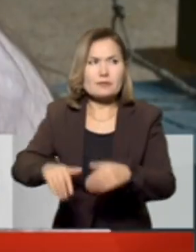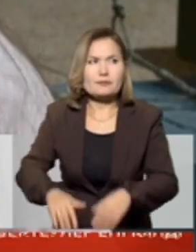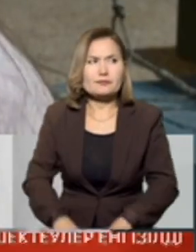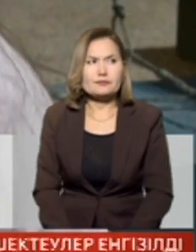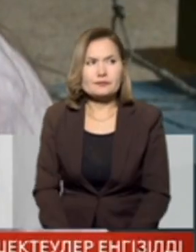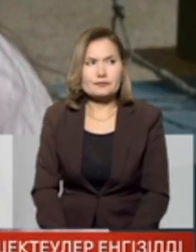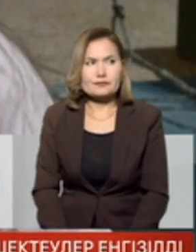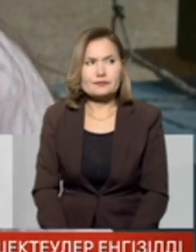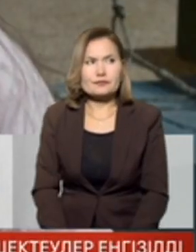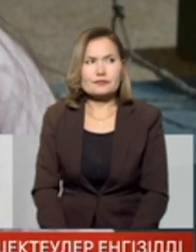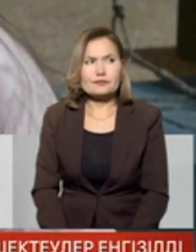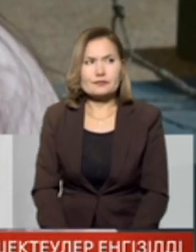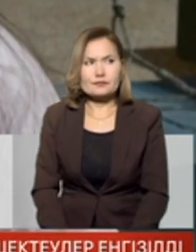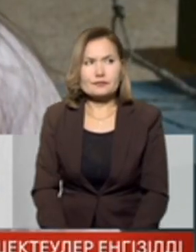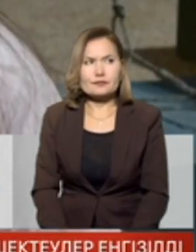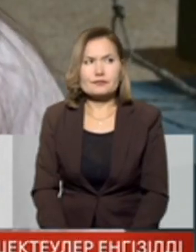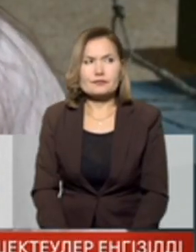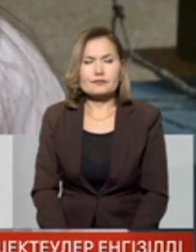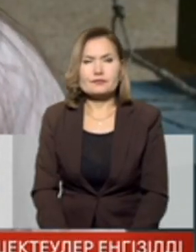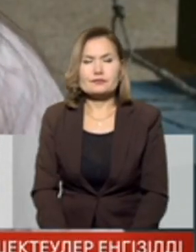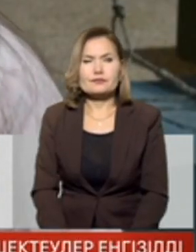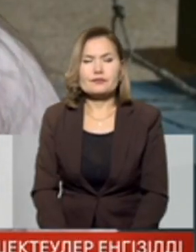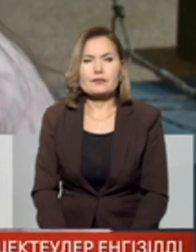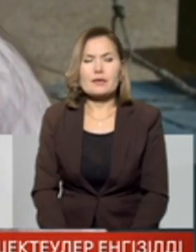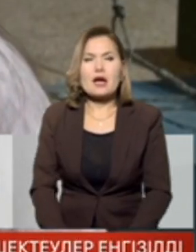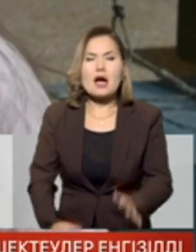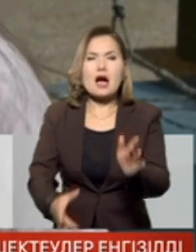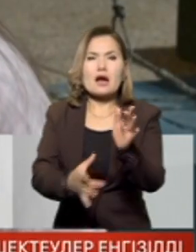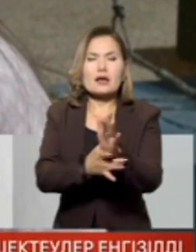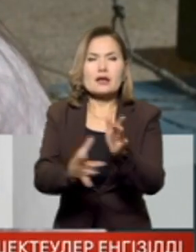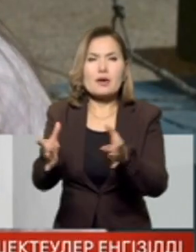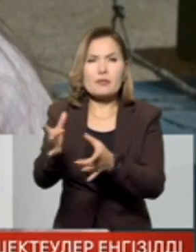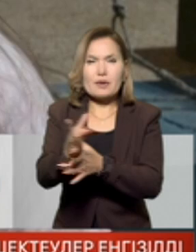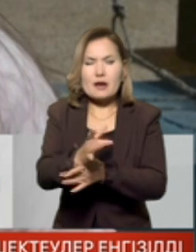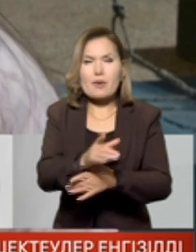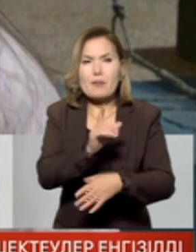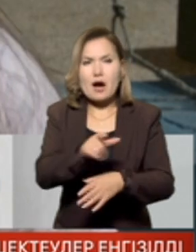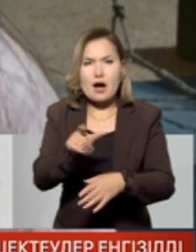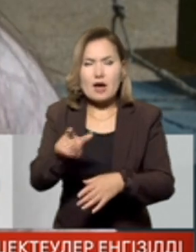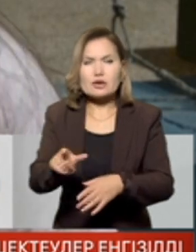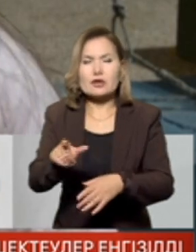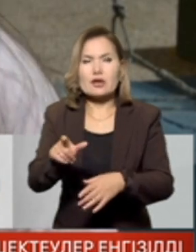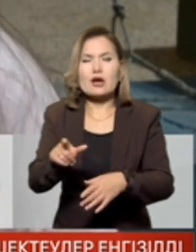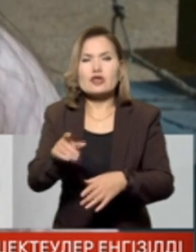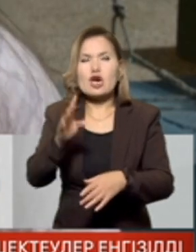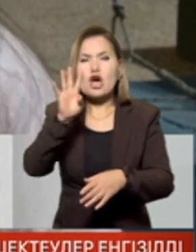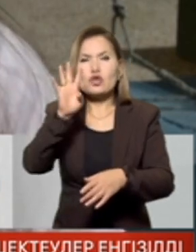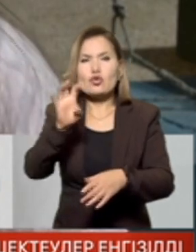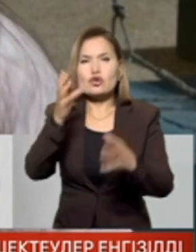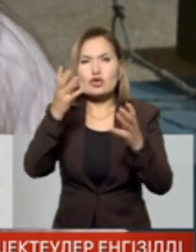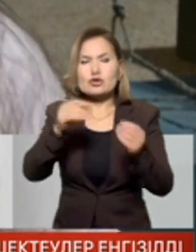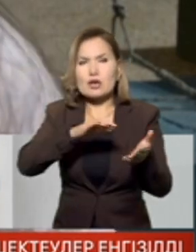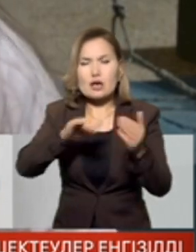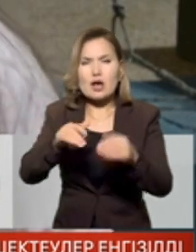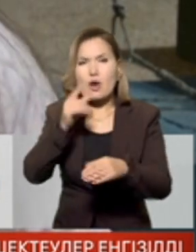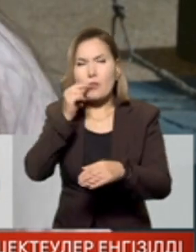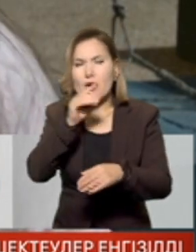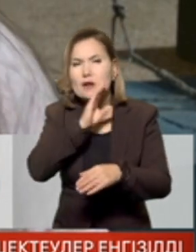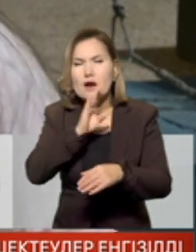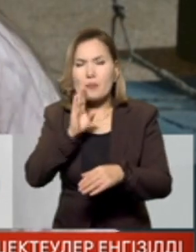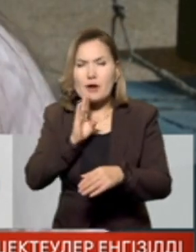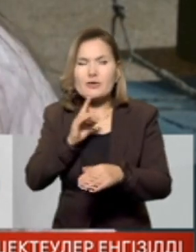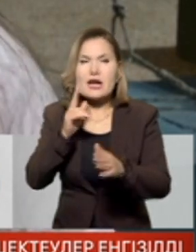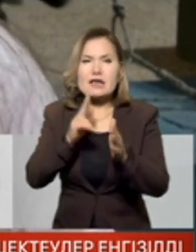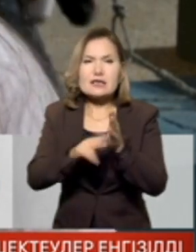today is the 400 day. Kepildegilerdin tutkunda otırganına 400 gün boldı. Әйелдер, ер адамдар, 86